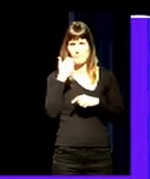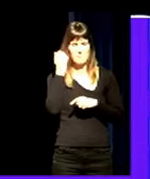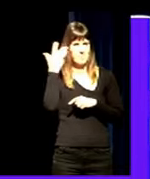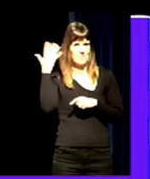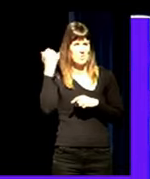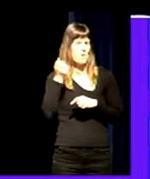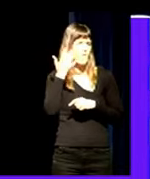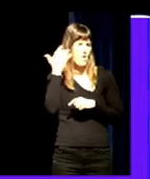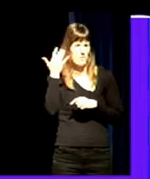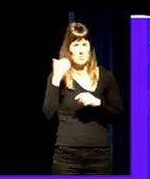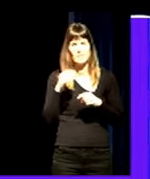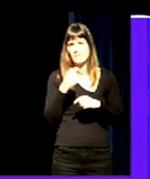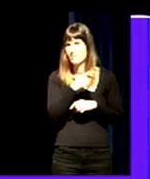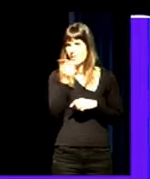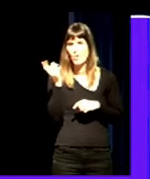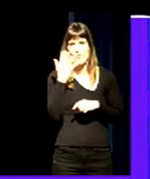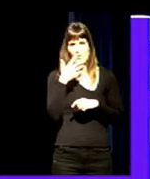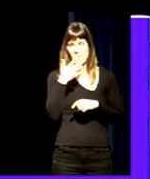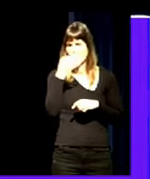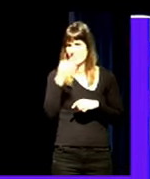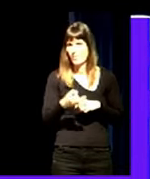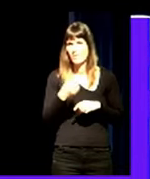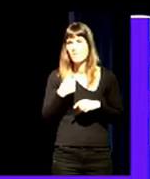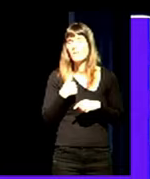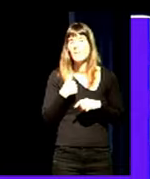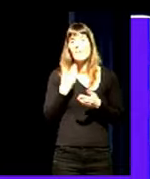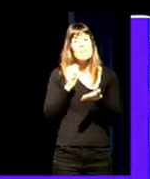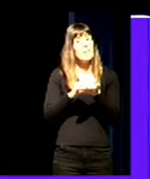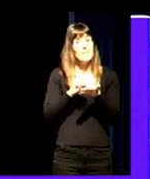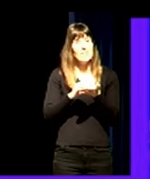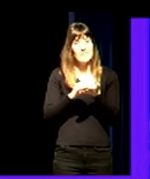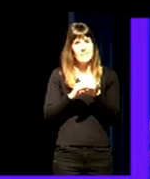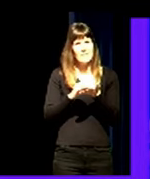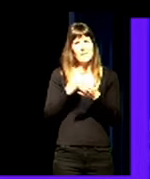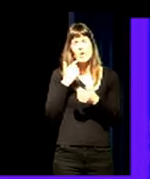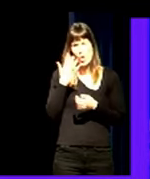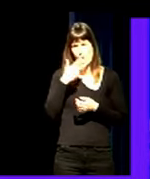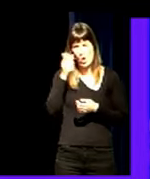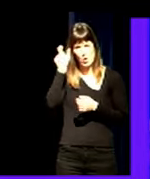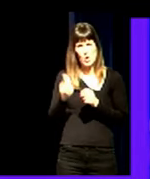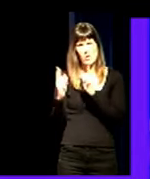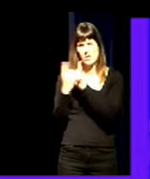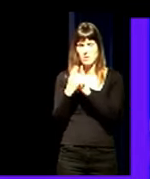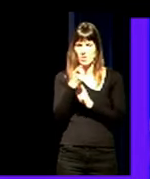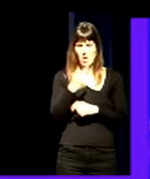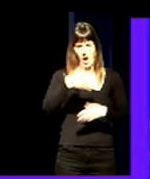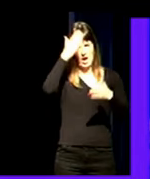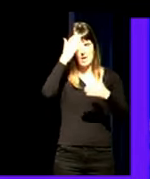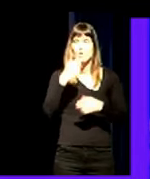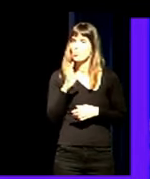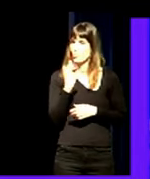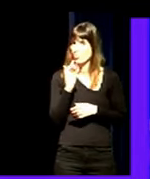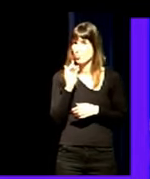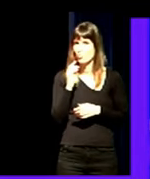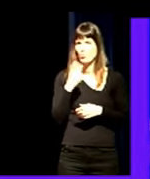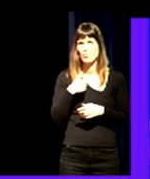jare, ezagutzen dut, eta esaten dut danean ezagutzen dudala, da, ¿qué dices? Digo, bueno, sí, me he vuelto como super famosa momentu honetan,